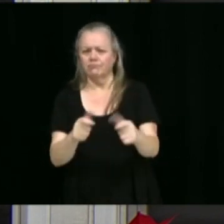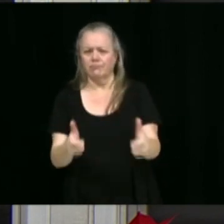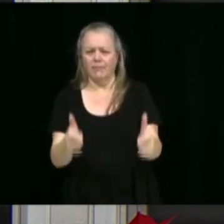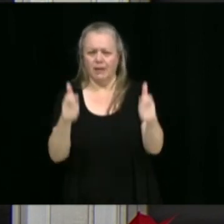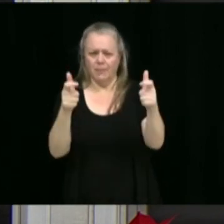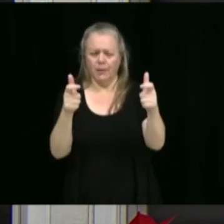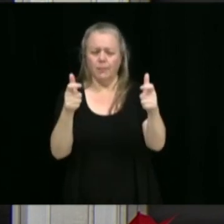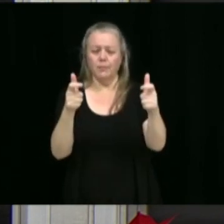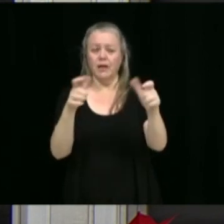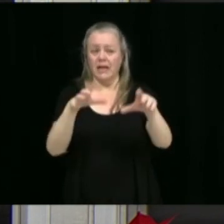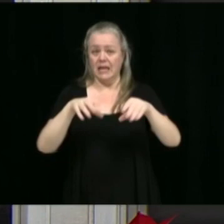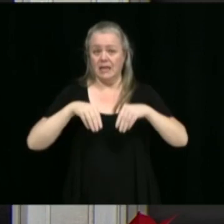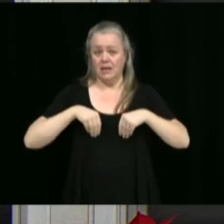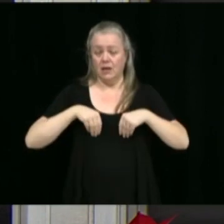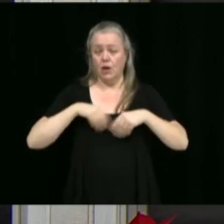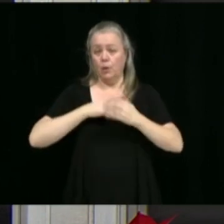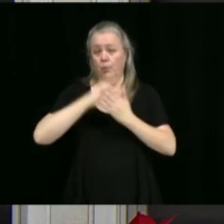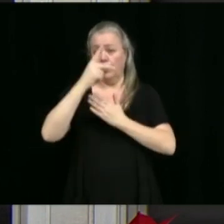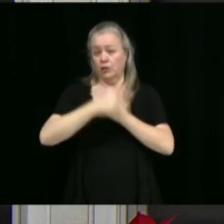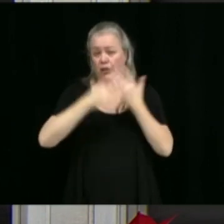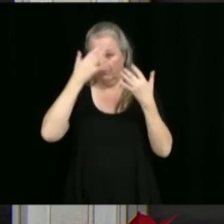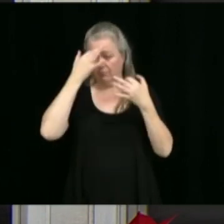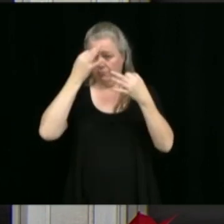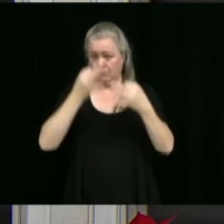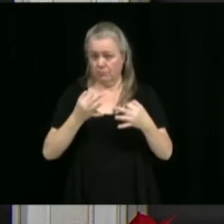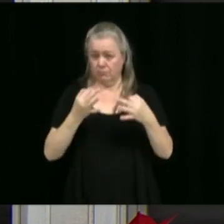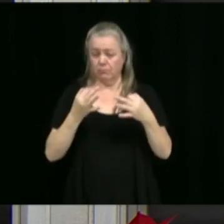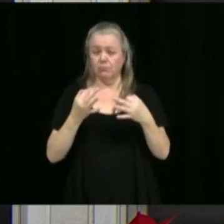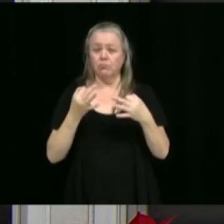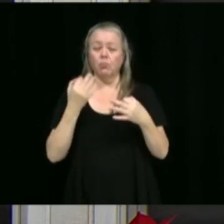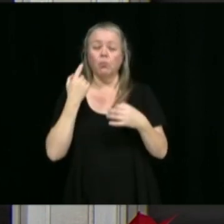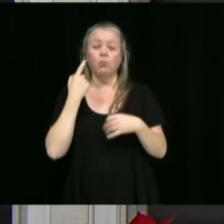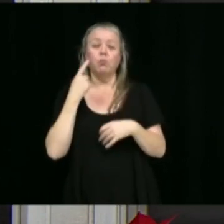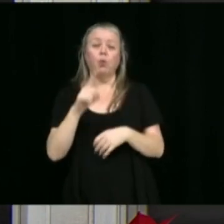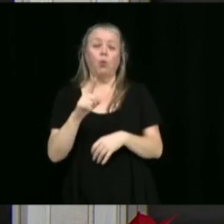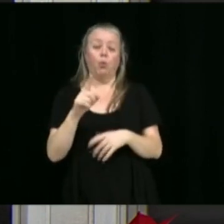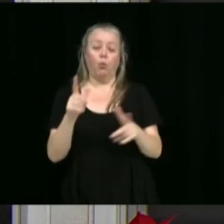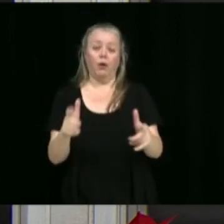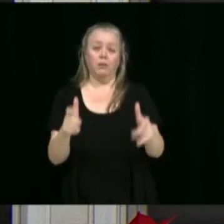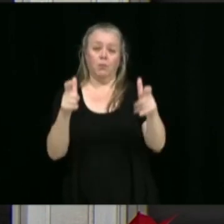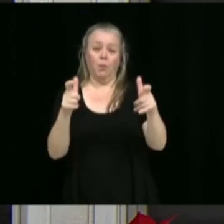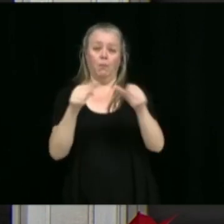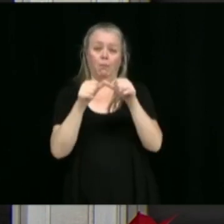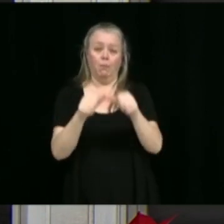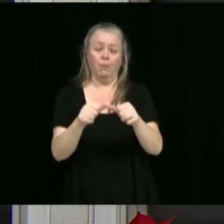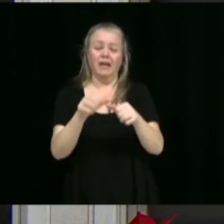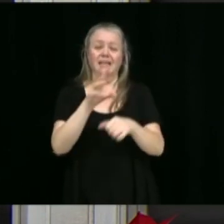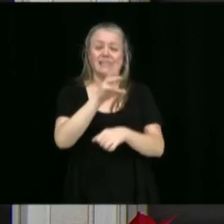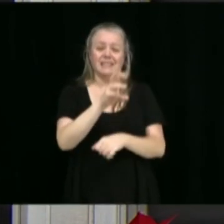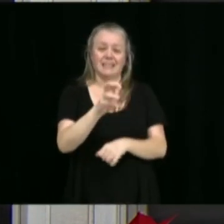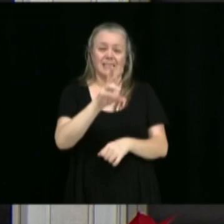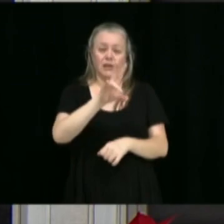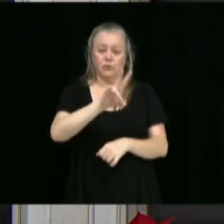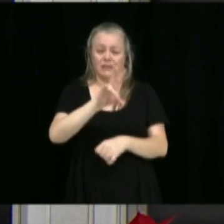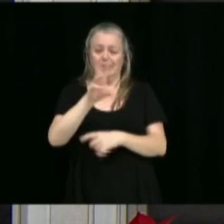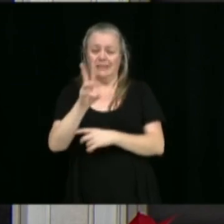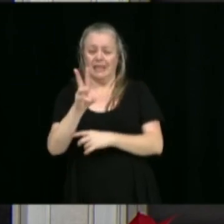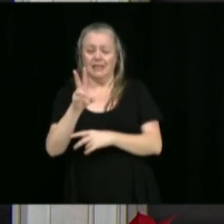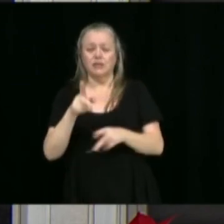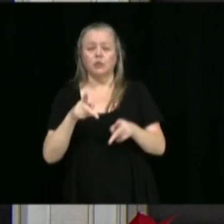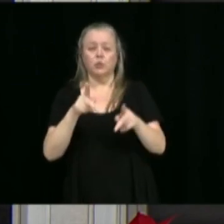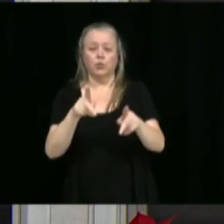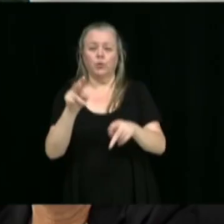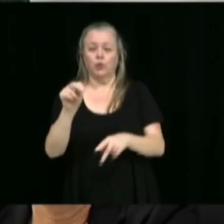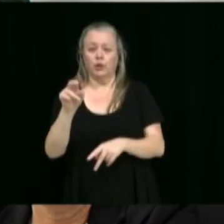immeuble, adoption d'un projet de résolution concernant l'immeuble situé au 676 rue